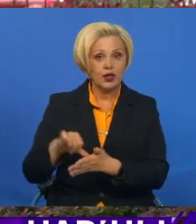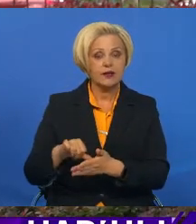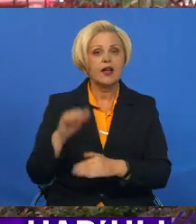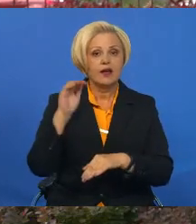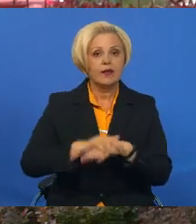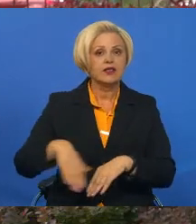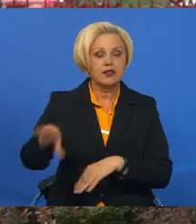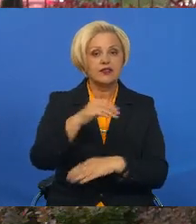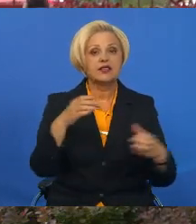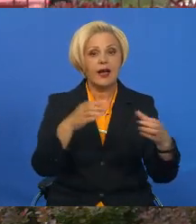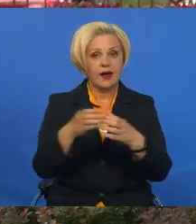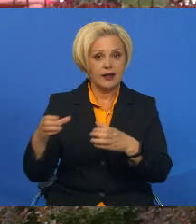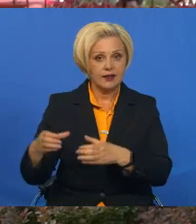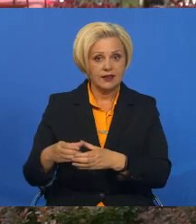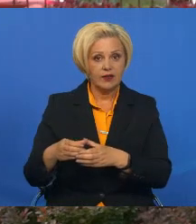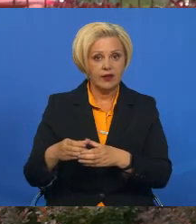практически все коллективы